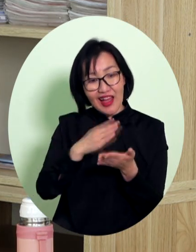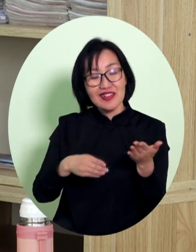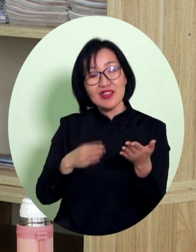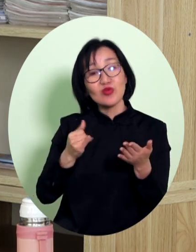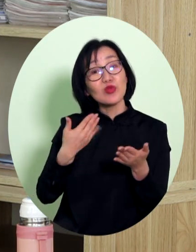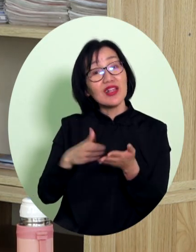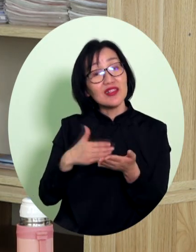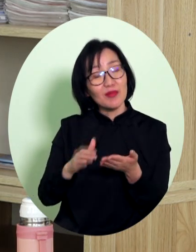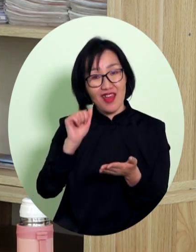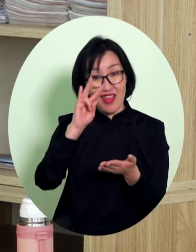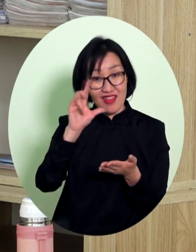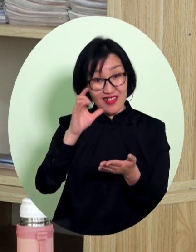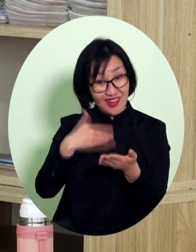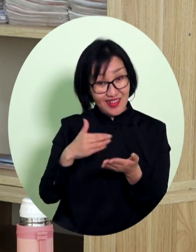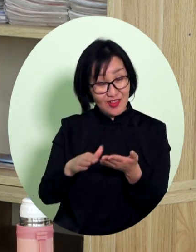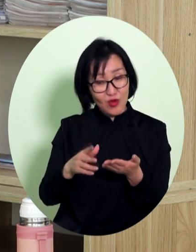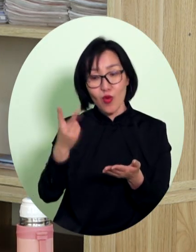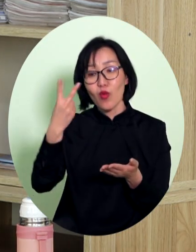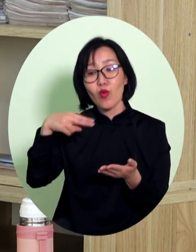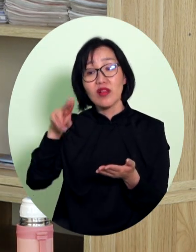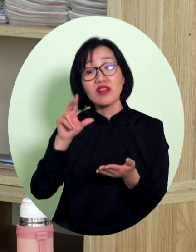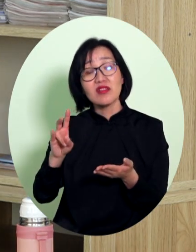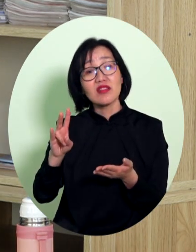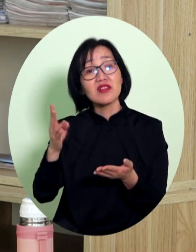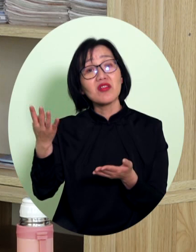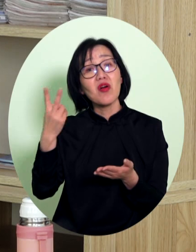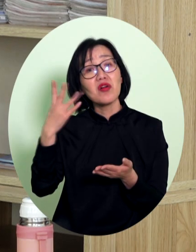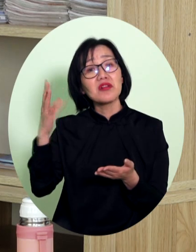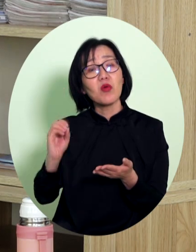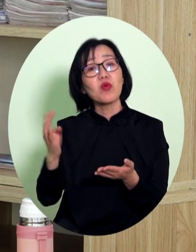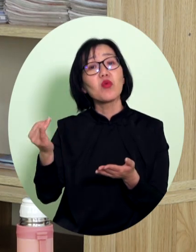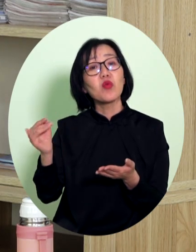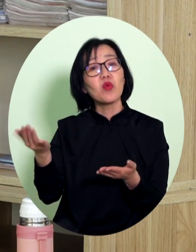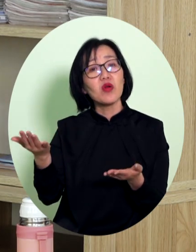Анс. А гэтэл үлдс нь юу вэ? Үлдс нь